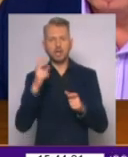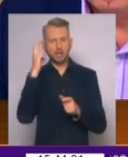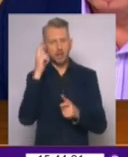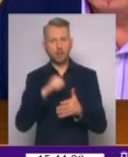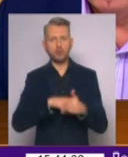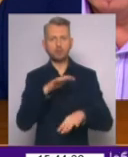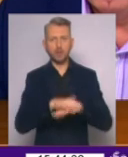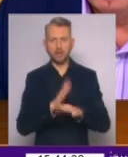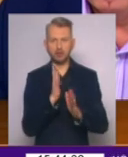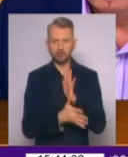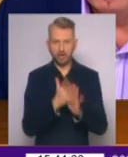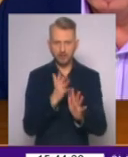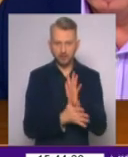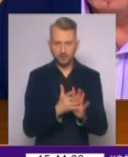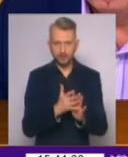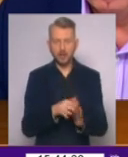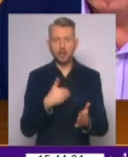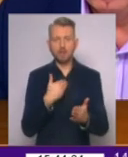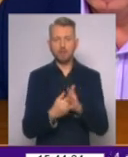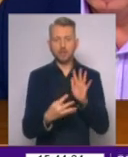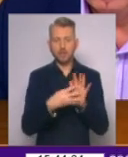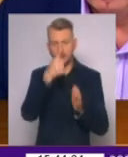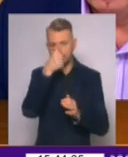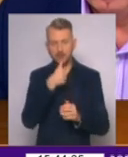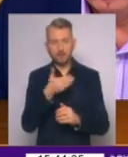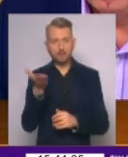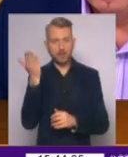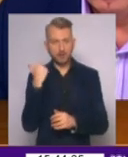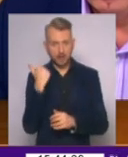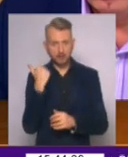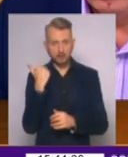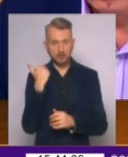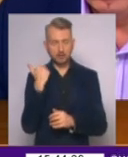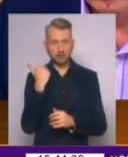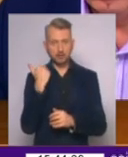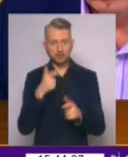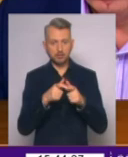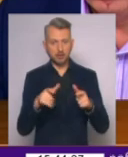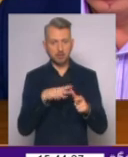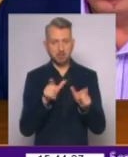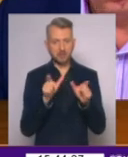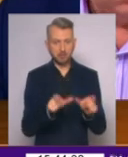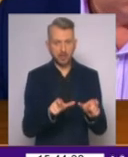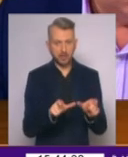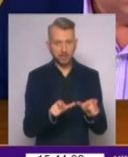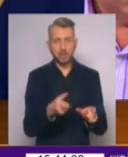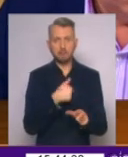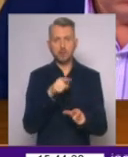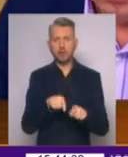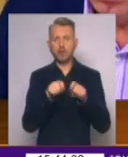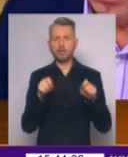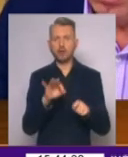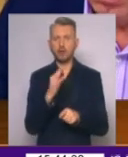банка «Крещатик». И вот 9 месяцев назад она была заблокирована. Мы ее открыли